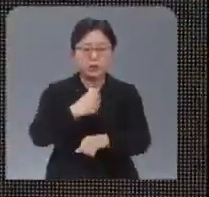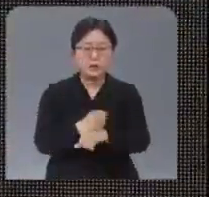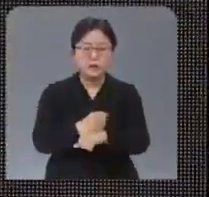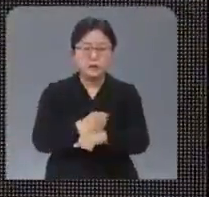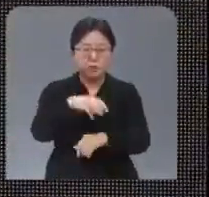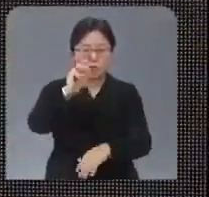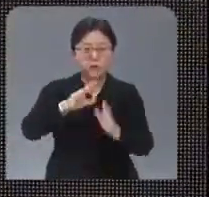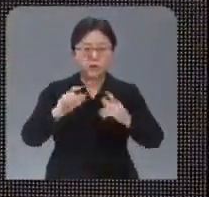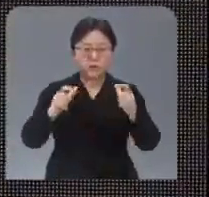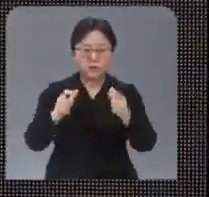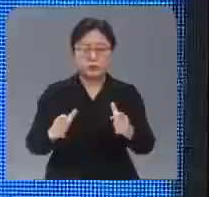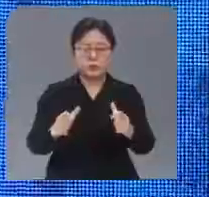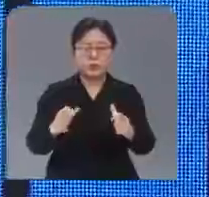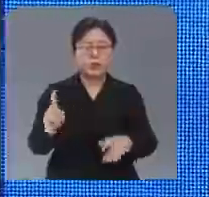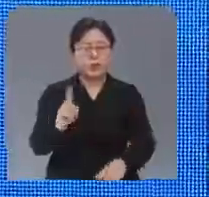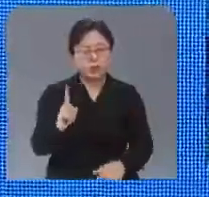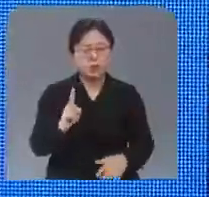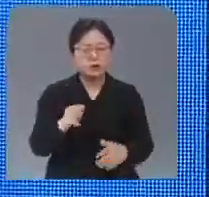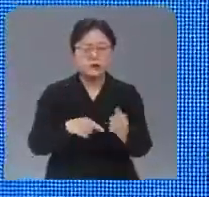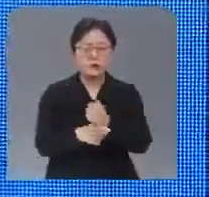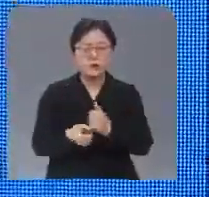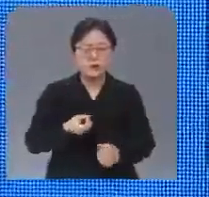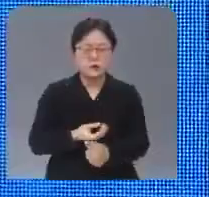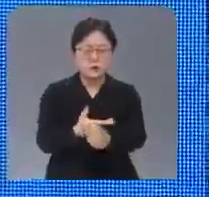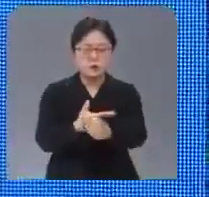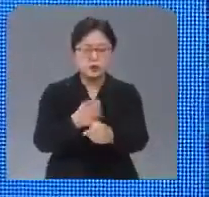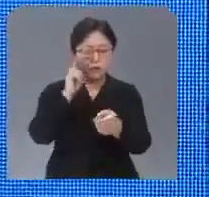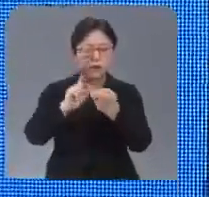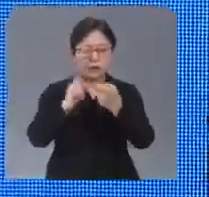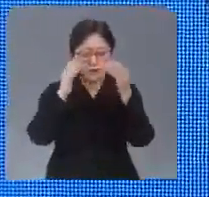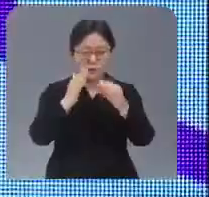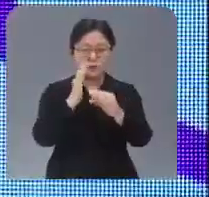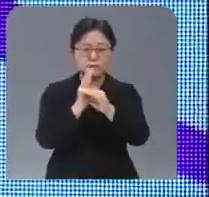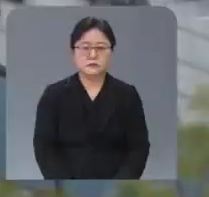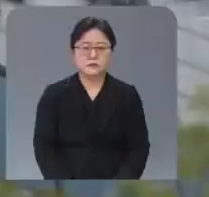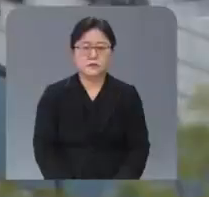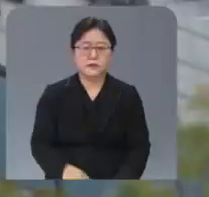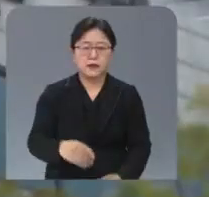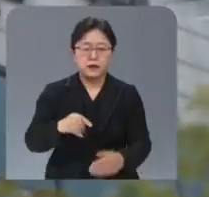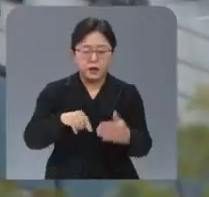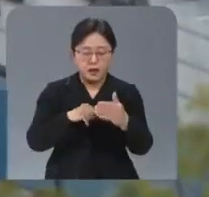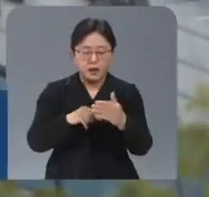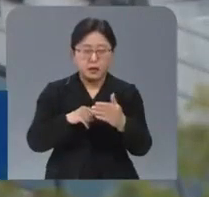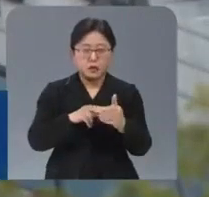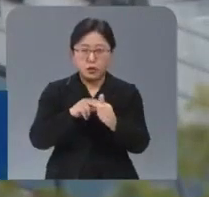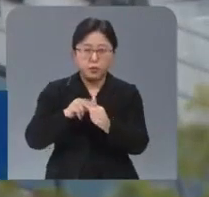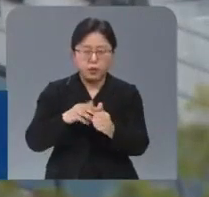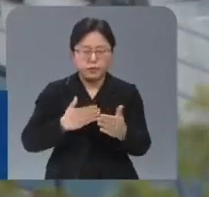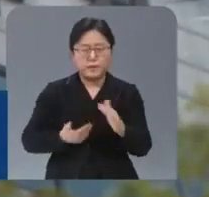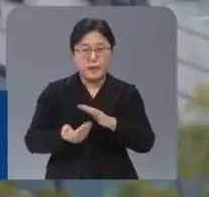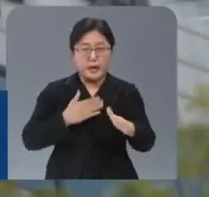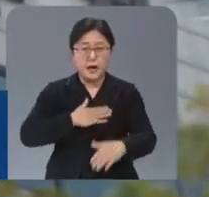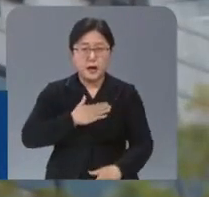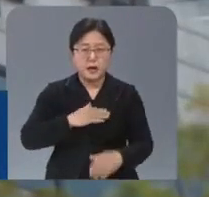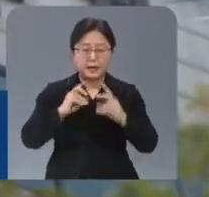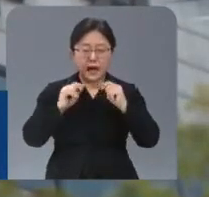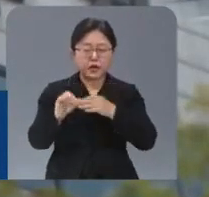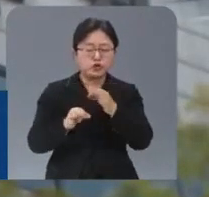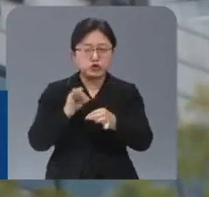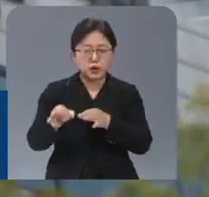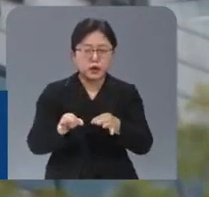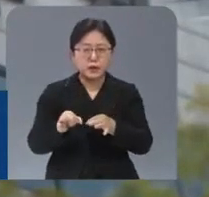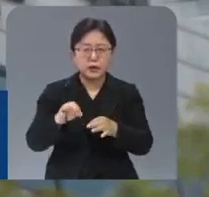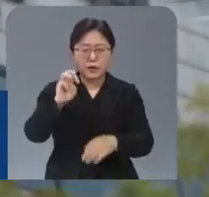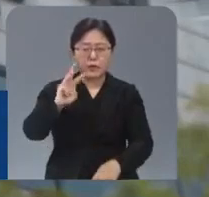강좌 전남 지역에 어떤 메시지를 전달할 지 주목되고 있습니다 외부 정보를 미리 얻은 후에 부동산 특위를 한 혐의를 받고